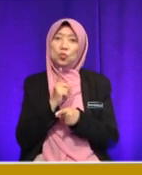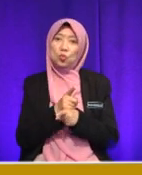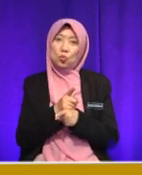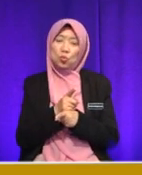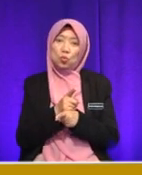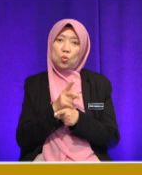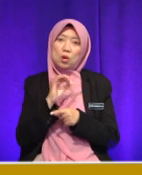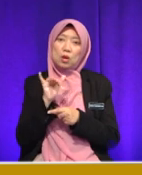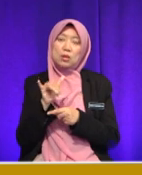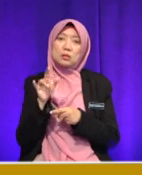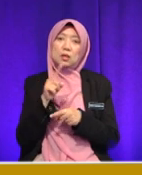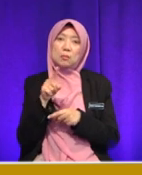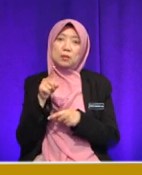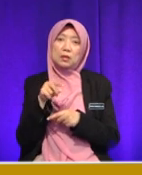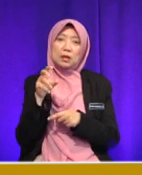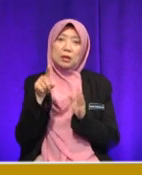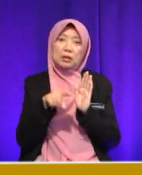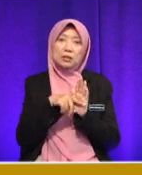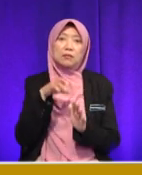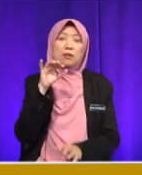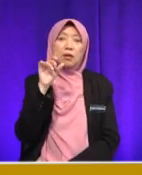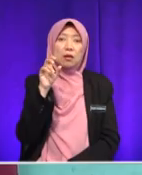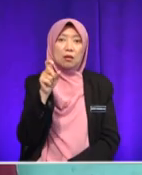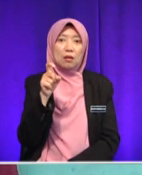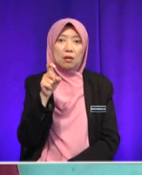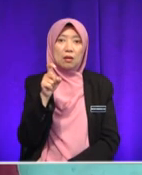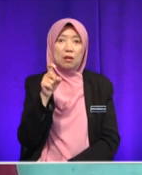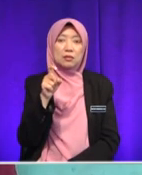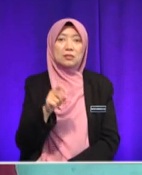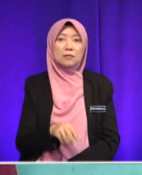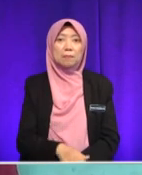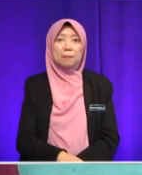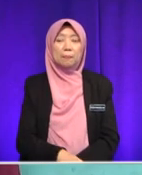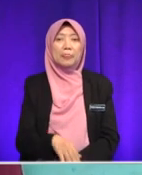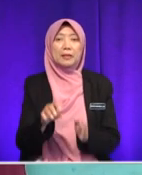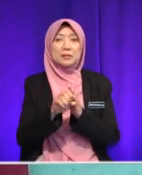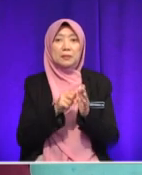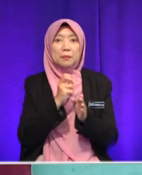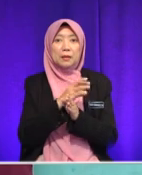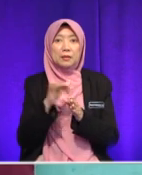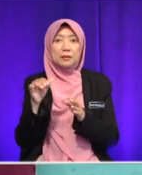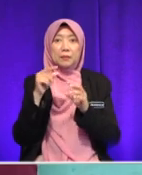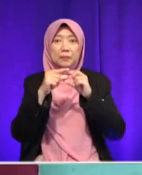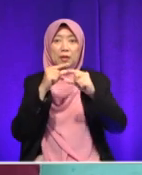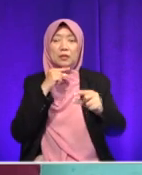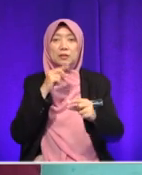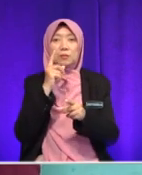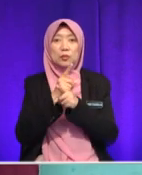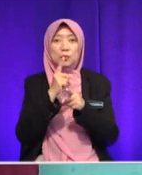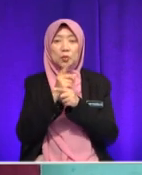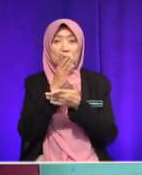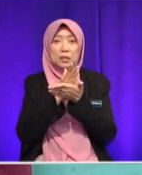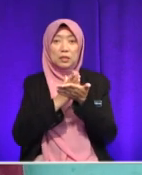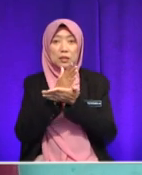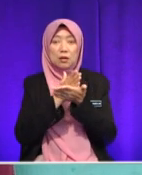Yeah. Y sama dengan negatif X. Okey, jadi untuk pengetahuan anda, Y sama dengan negatif X sebenarnya adalah garis yang betul-betul kat tengah ni.